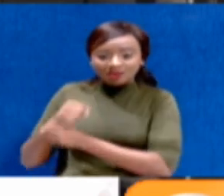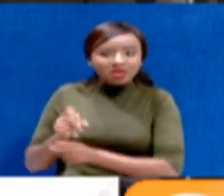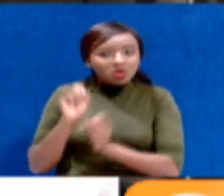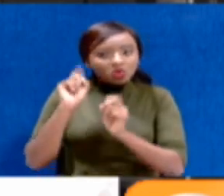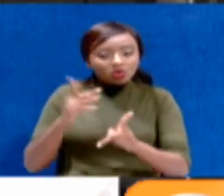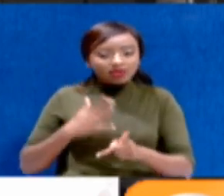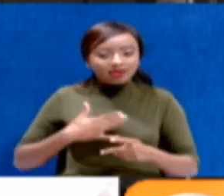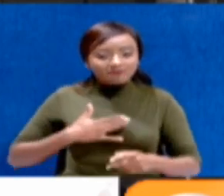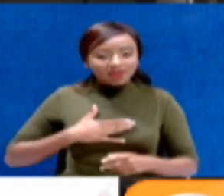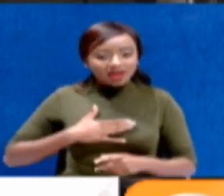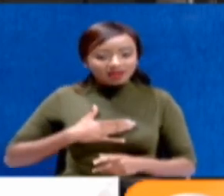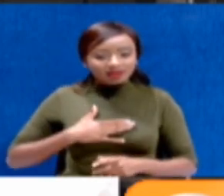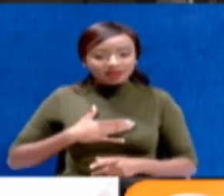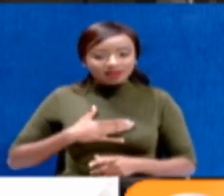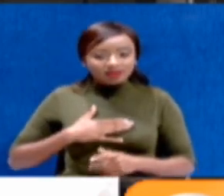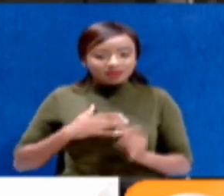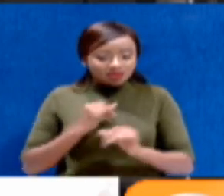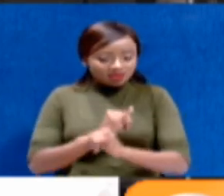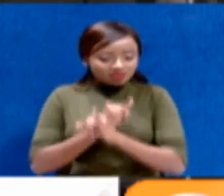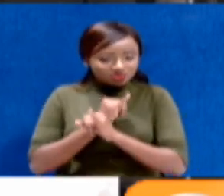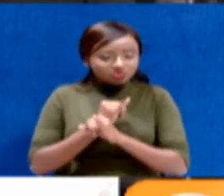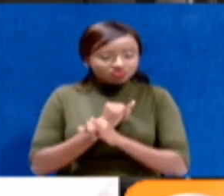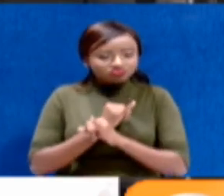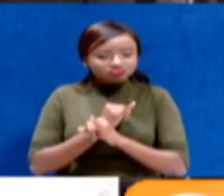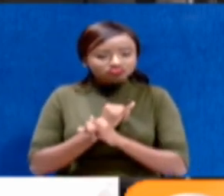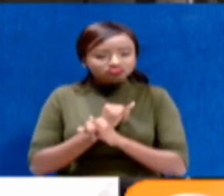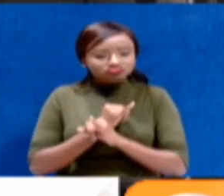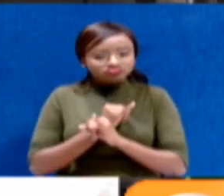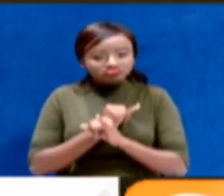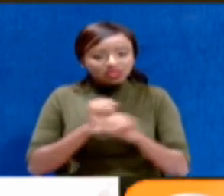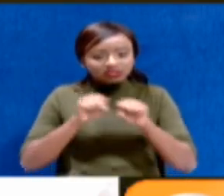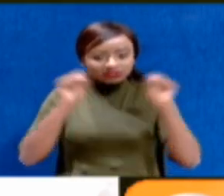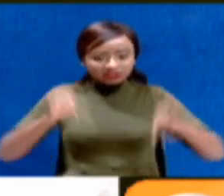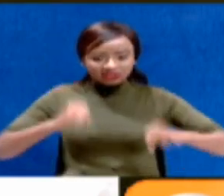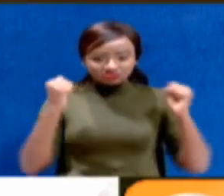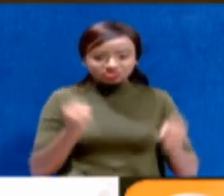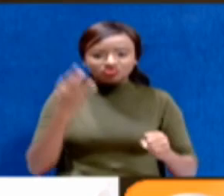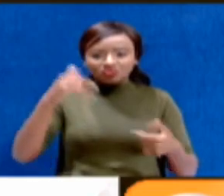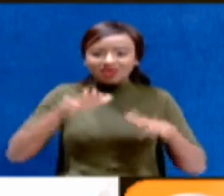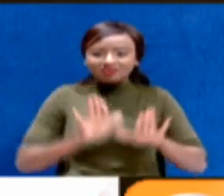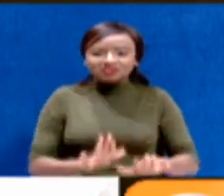yangu iko strong, kwa nini nikae hii muda yote, hii muda mrefu?